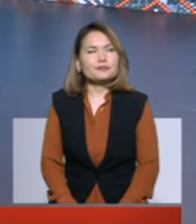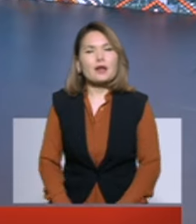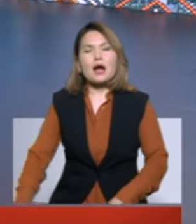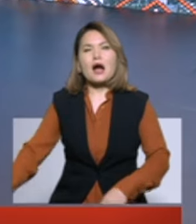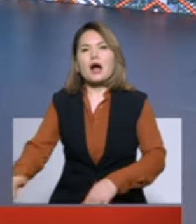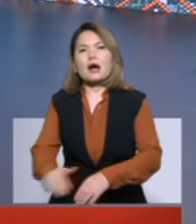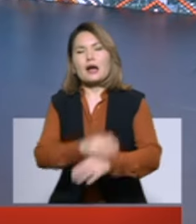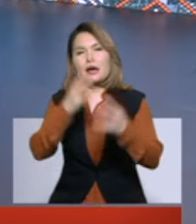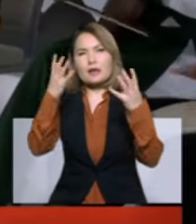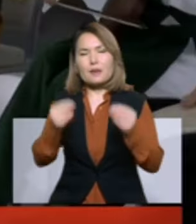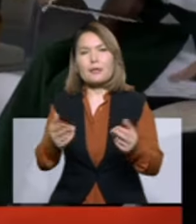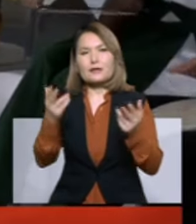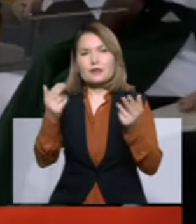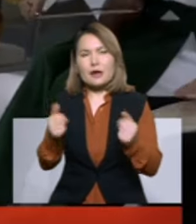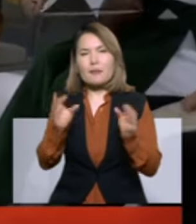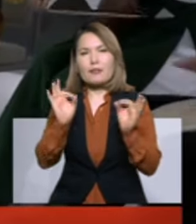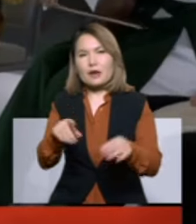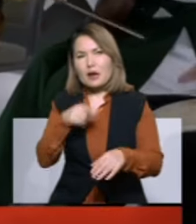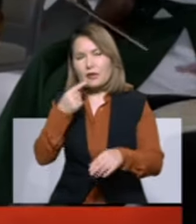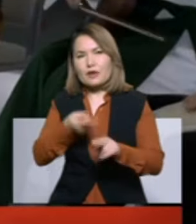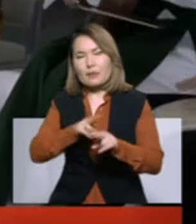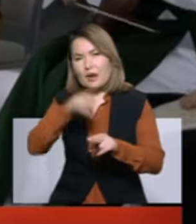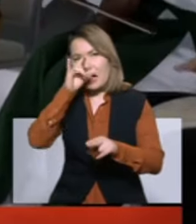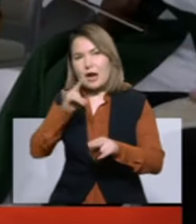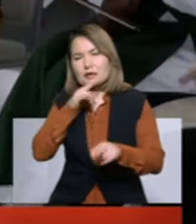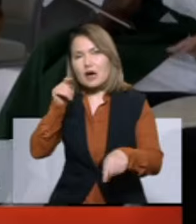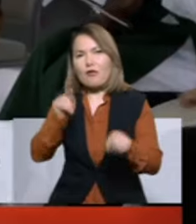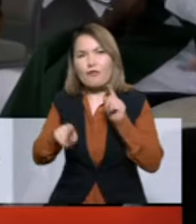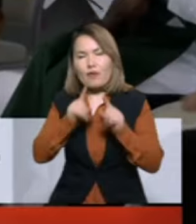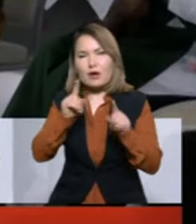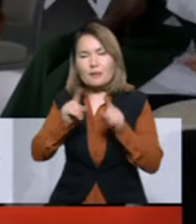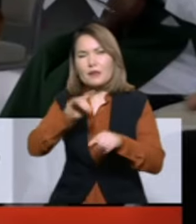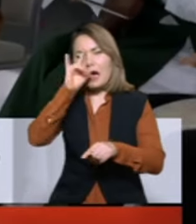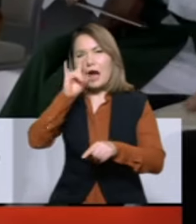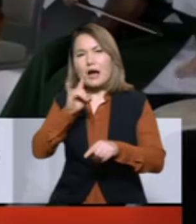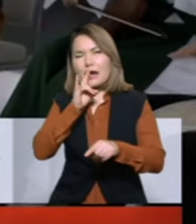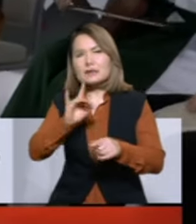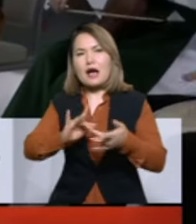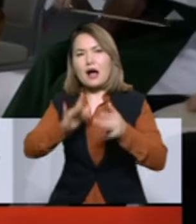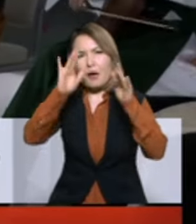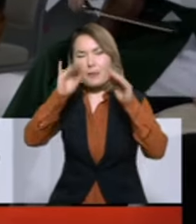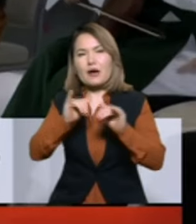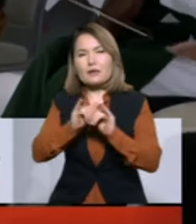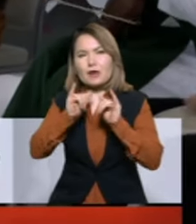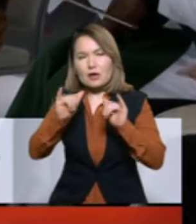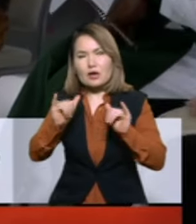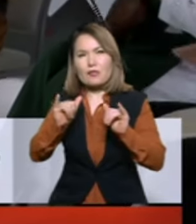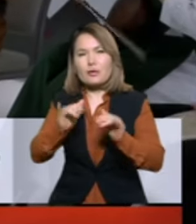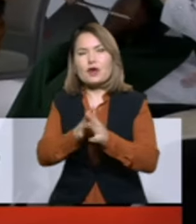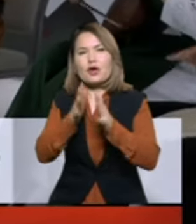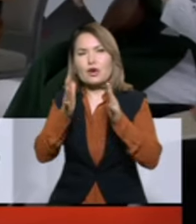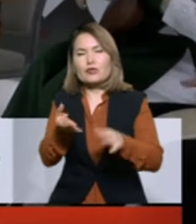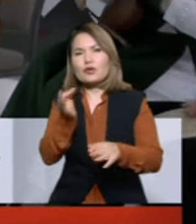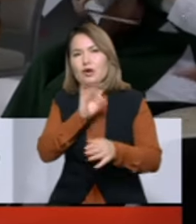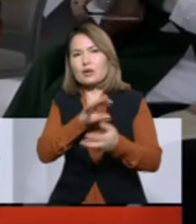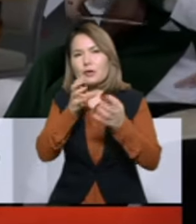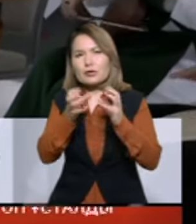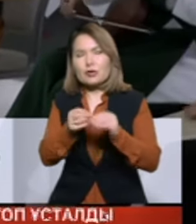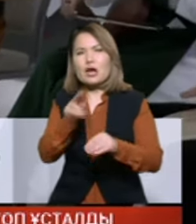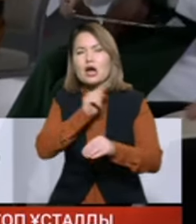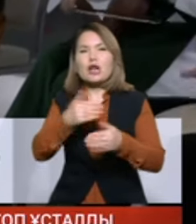Қайырлы күн, Армангүл. Я дұрыс айтасыз. Билғы Қазақ форум, Қазақ медиасының дамуына, Билғы Қазақ